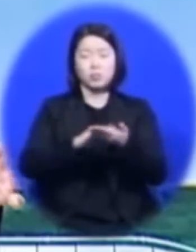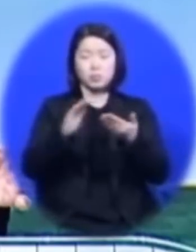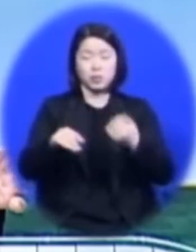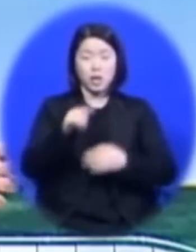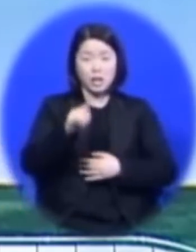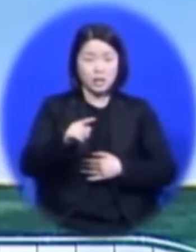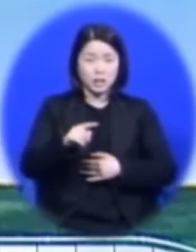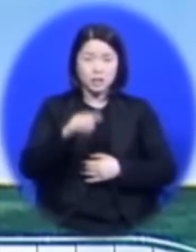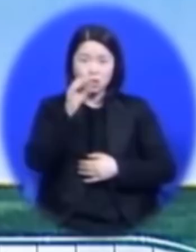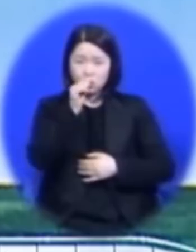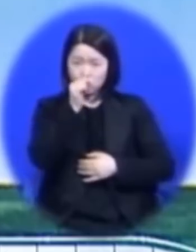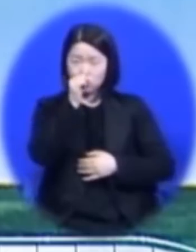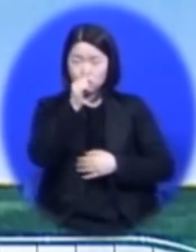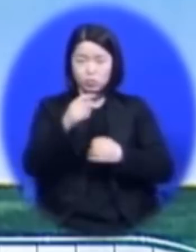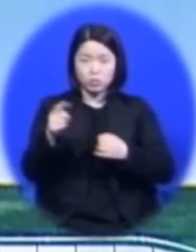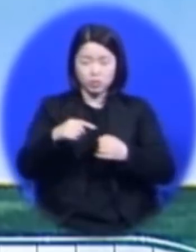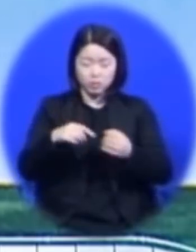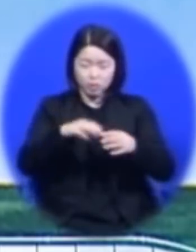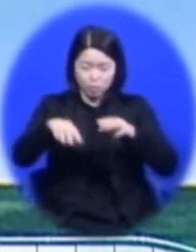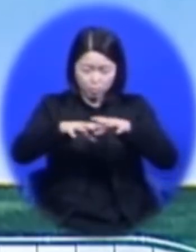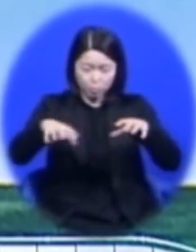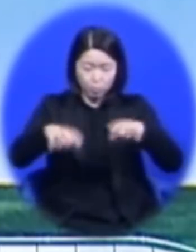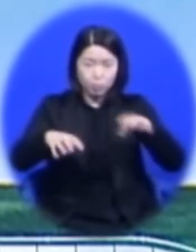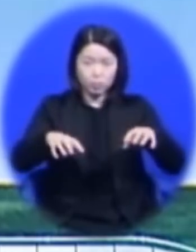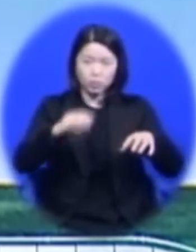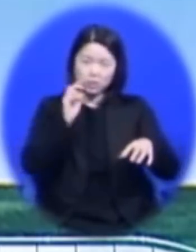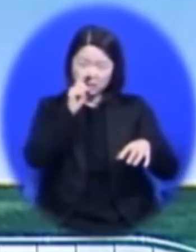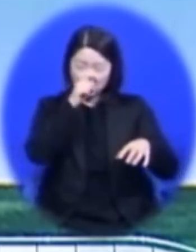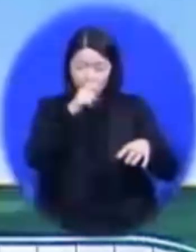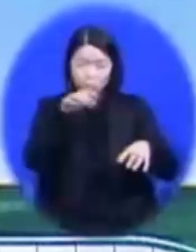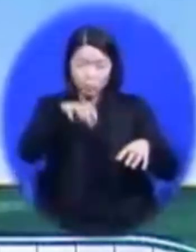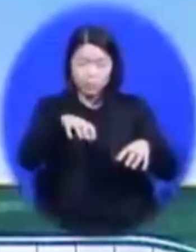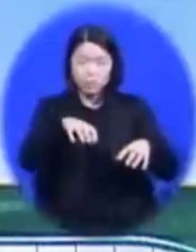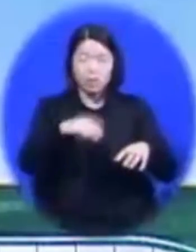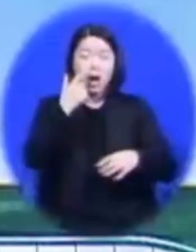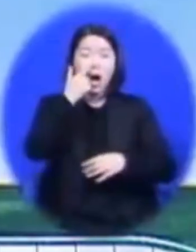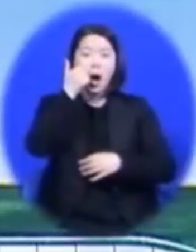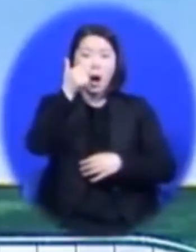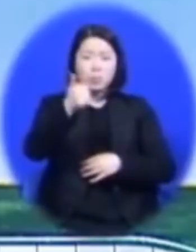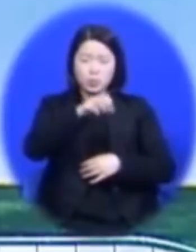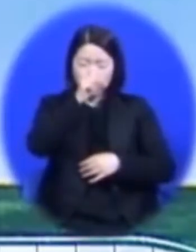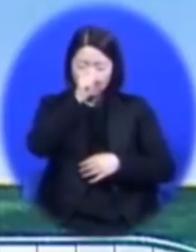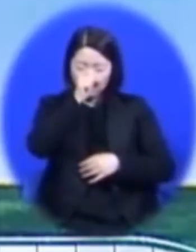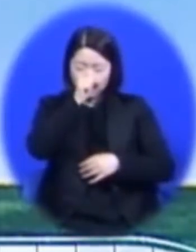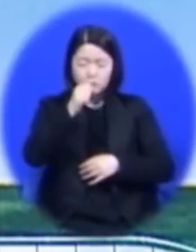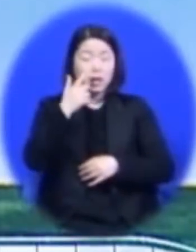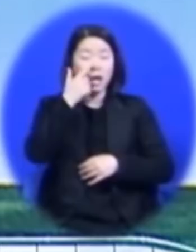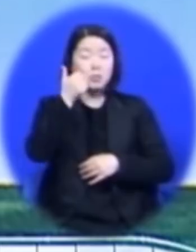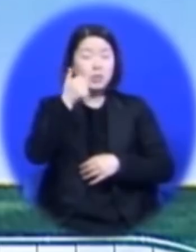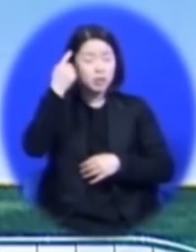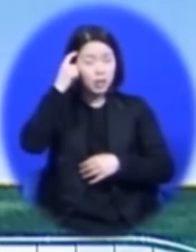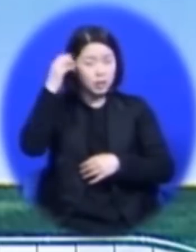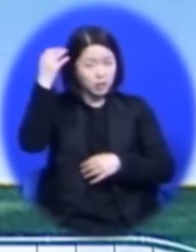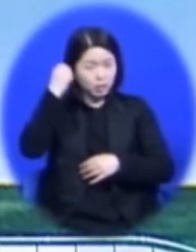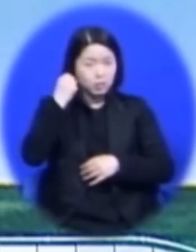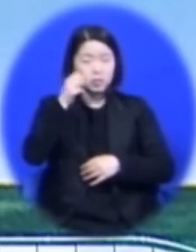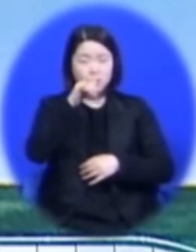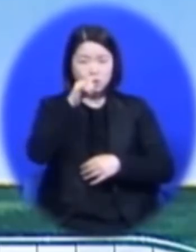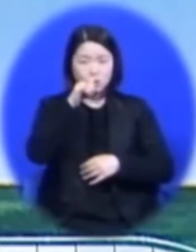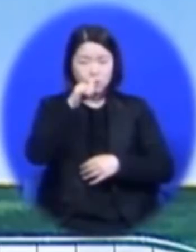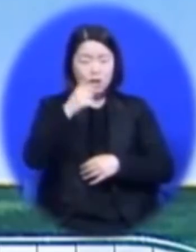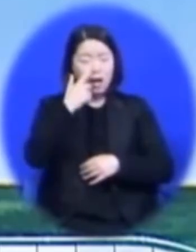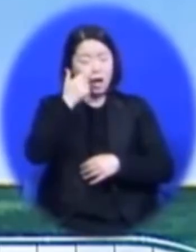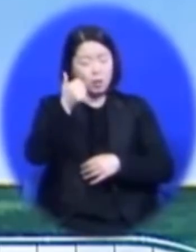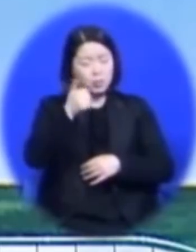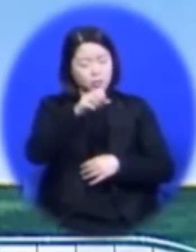돼지 치는 그 비참한 처지에 해서 아버지는 좋으신 아버지 었다는 기억을 합니다 아버지는 좋으신 아버지